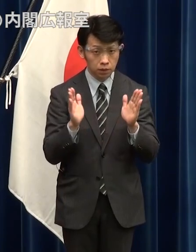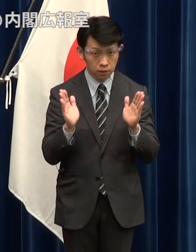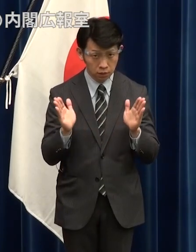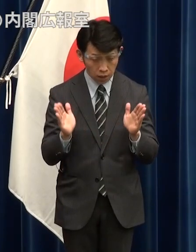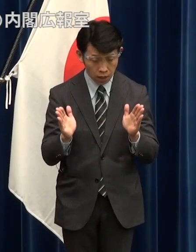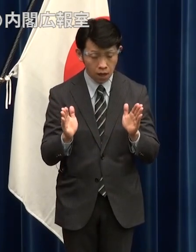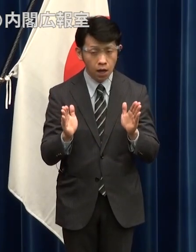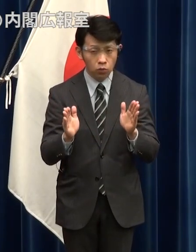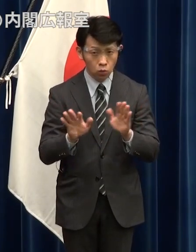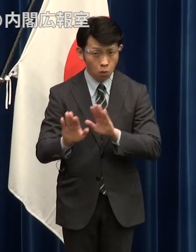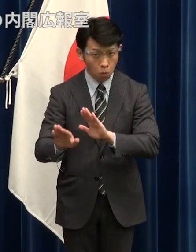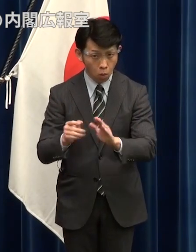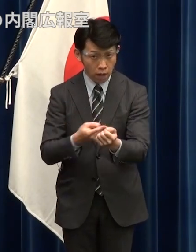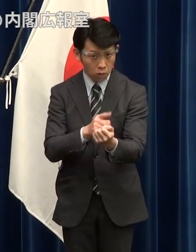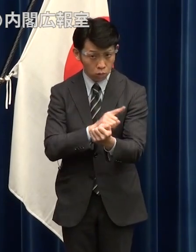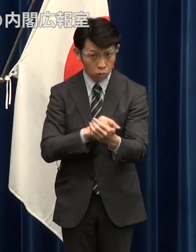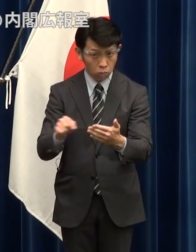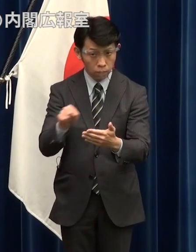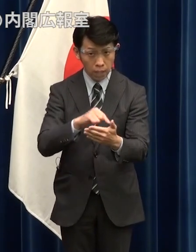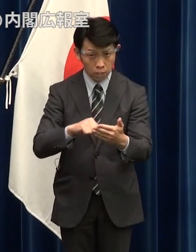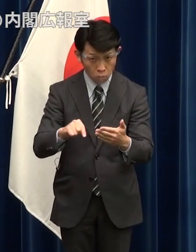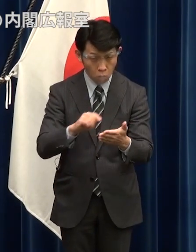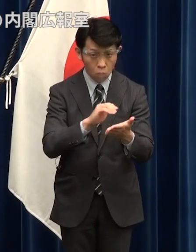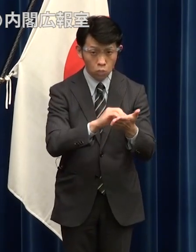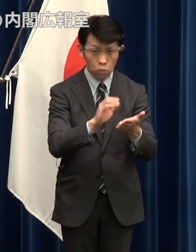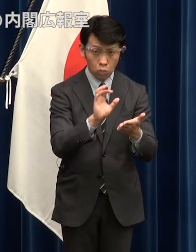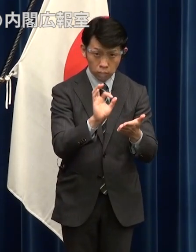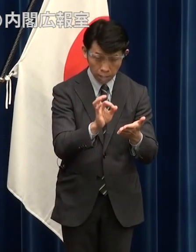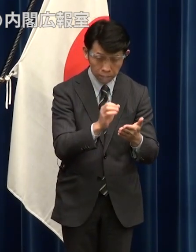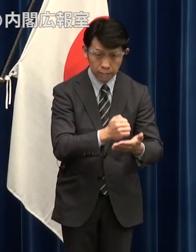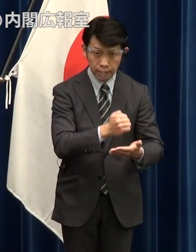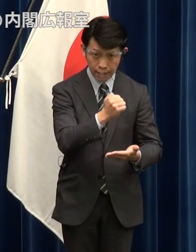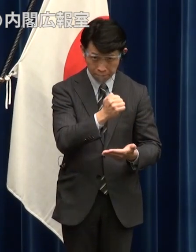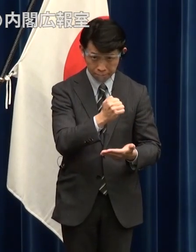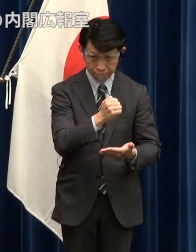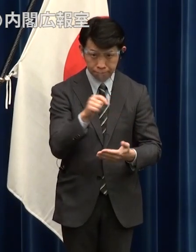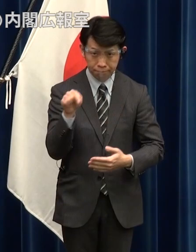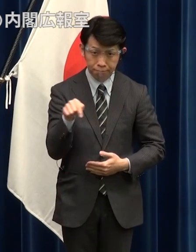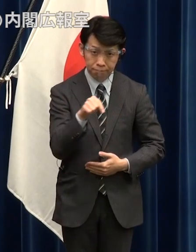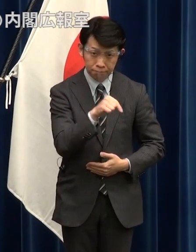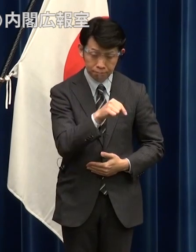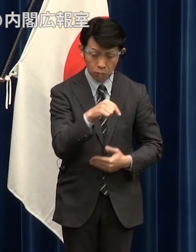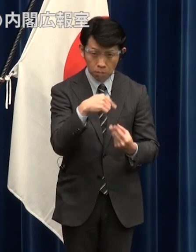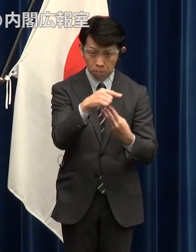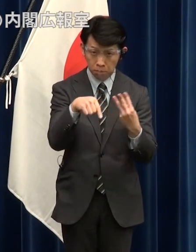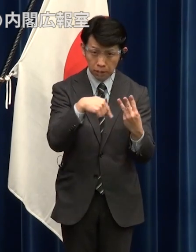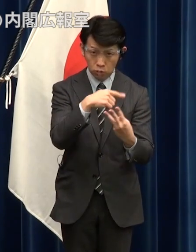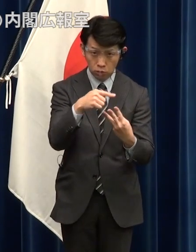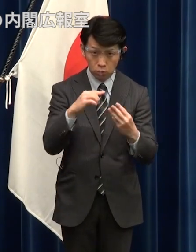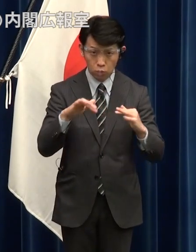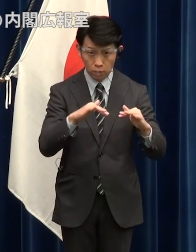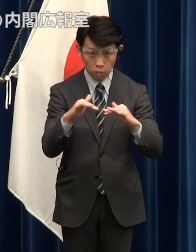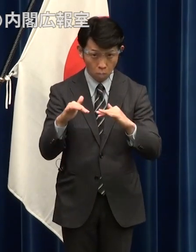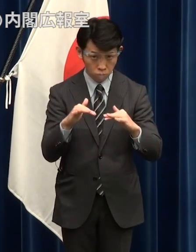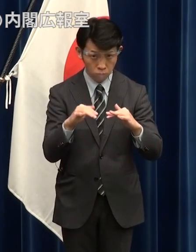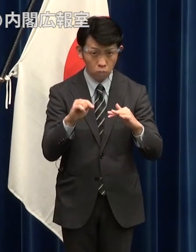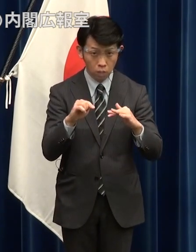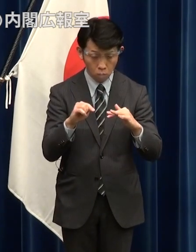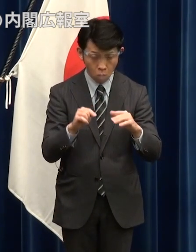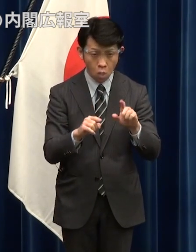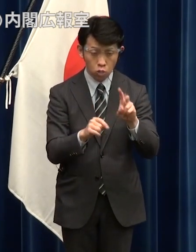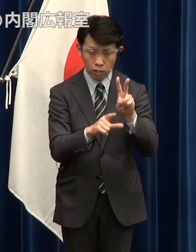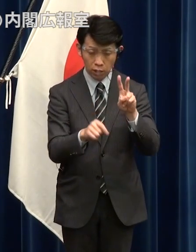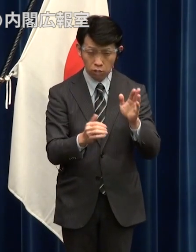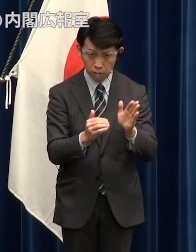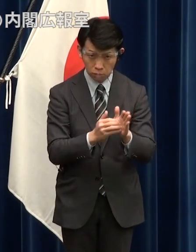に関する内容と予算と財源の議論、このぜひ年末に向け